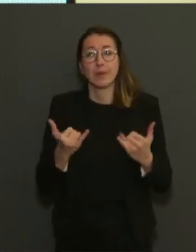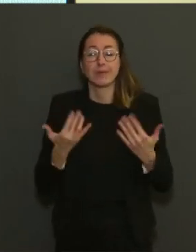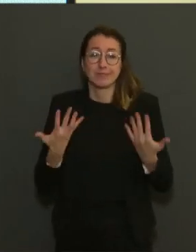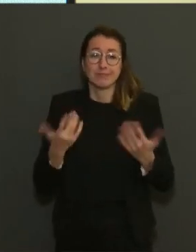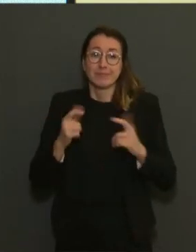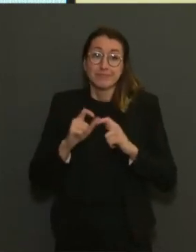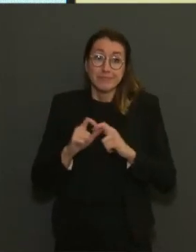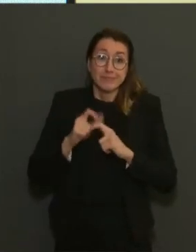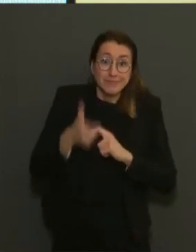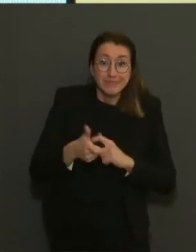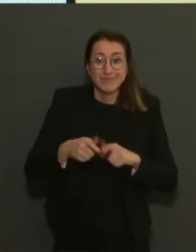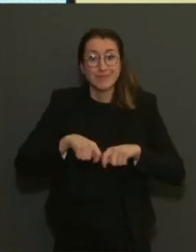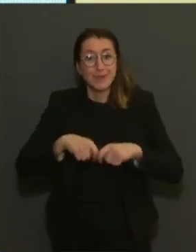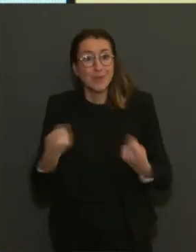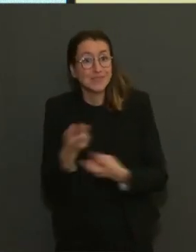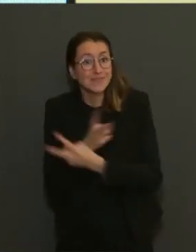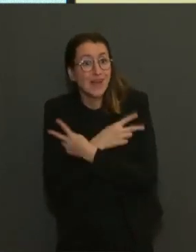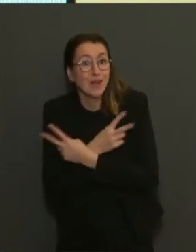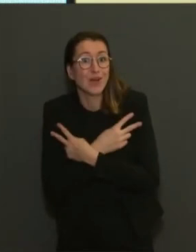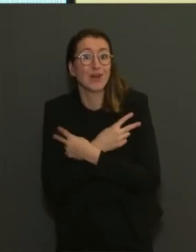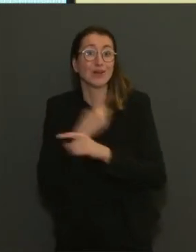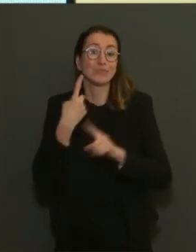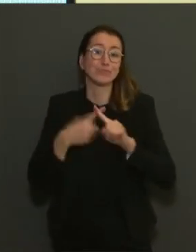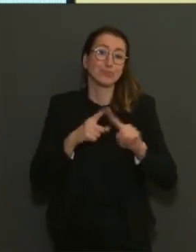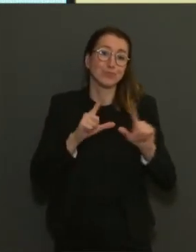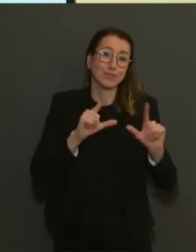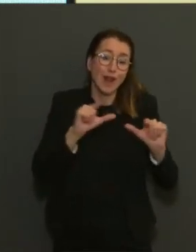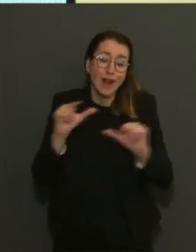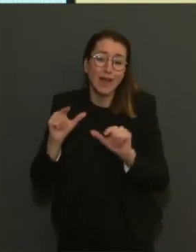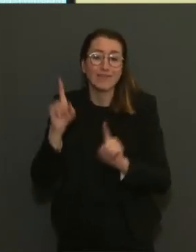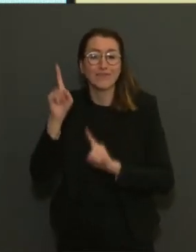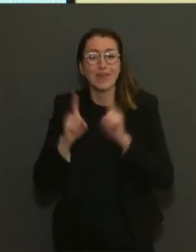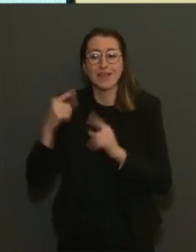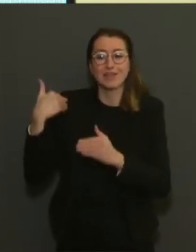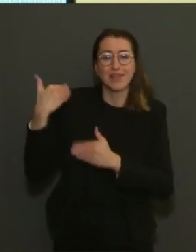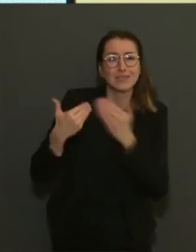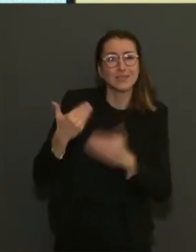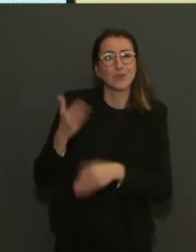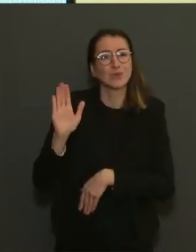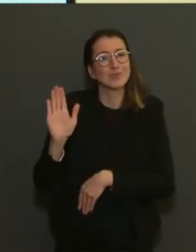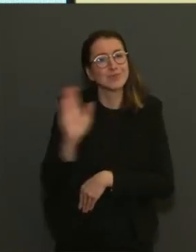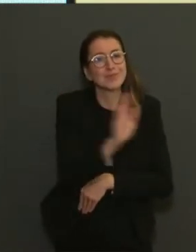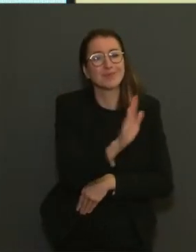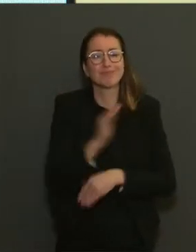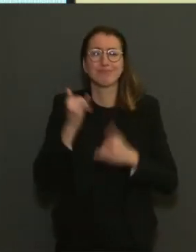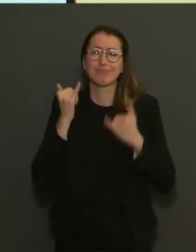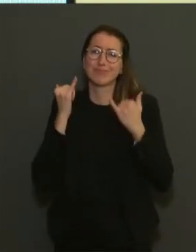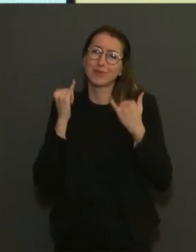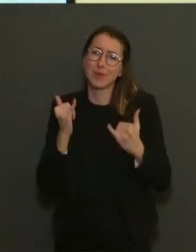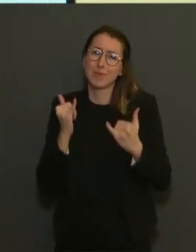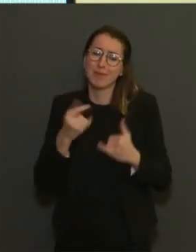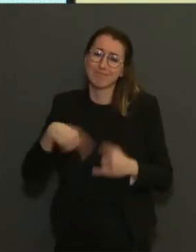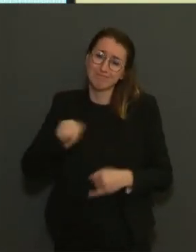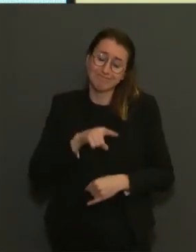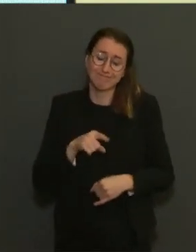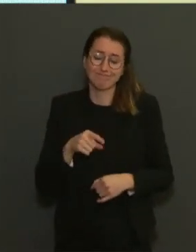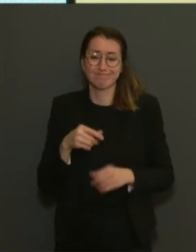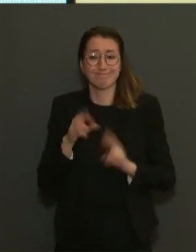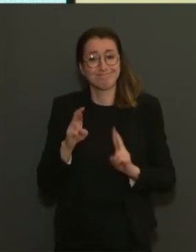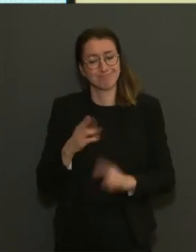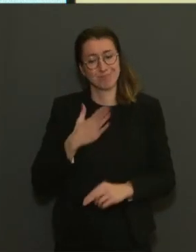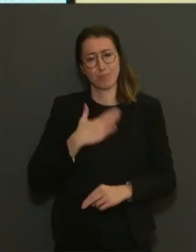une fête traditionnelle. Nous allons malgré tout vous souhaiter de tout cœur de bonnes vacances de Toussaint et